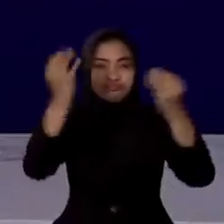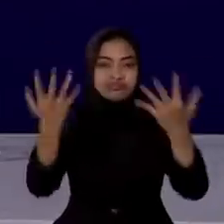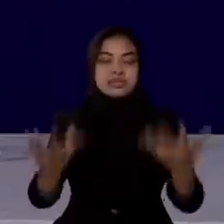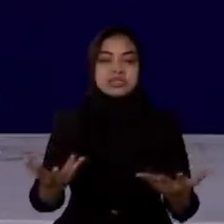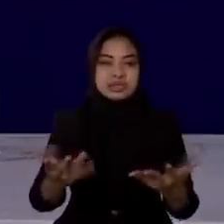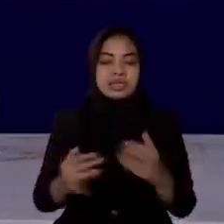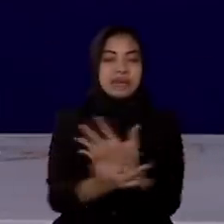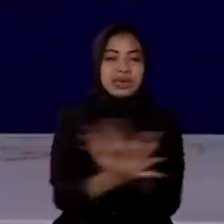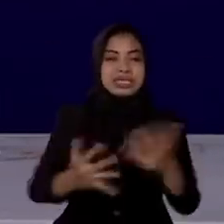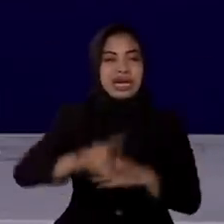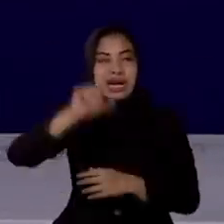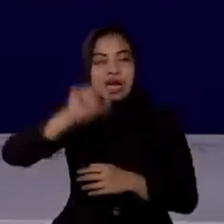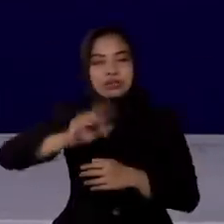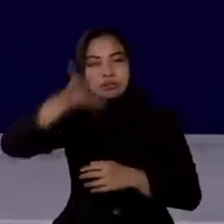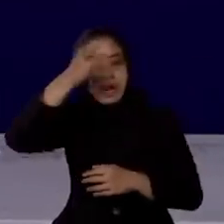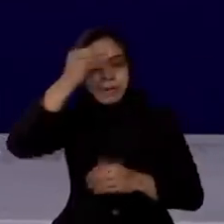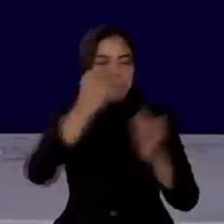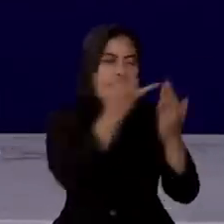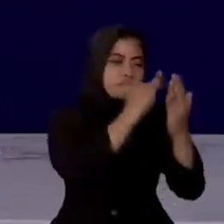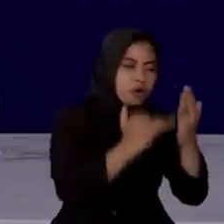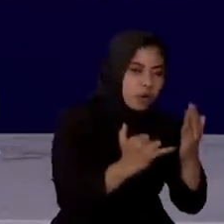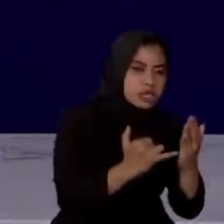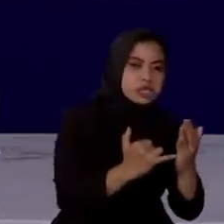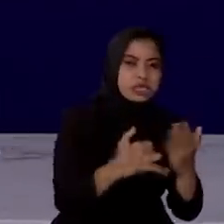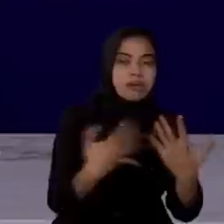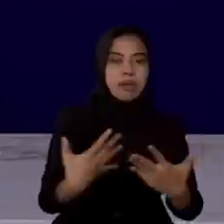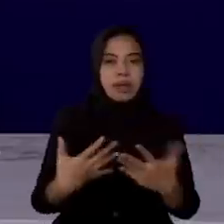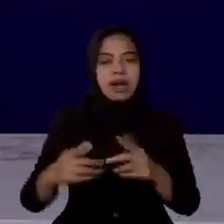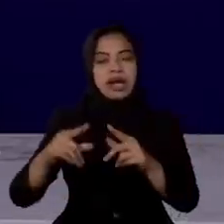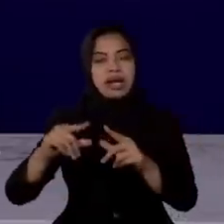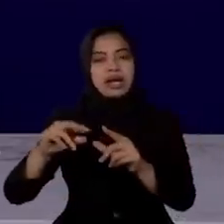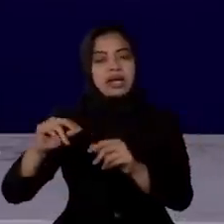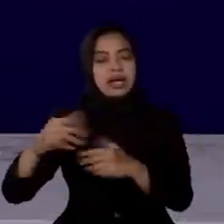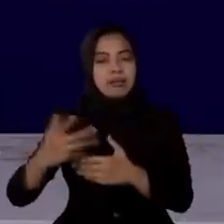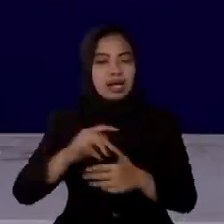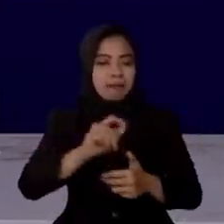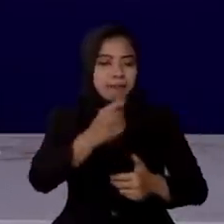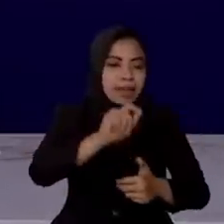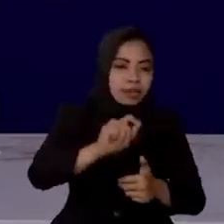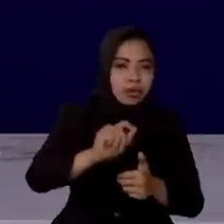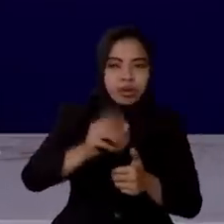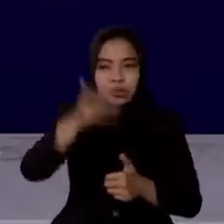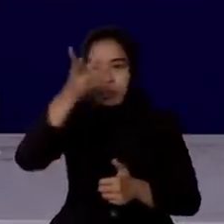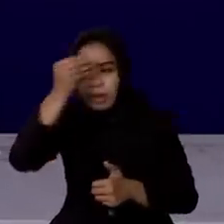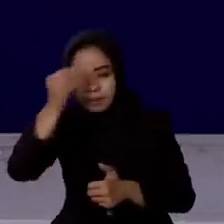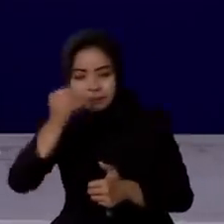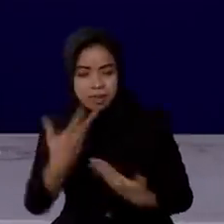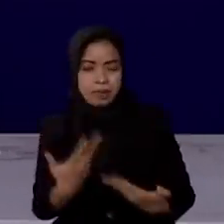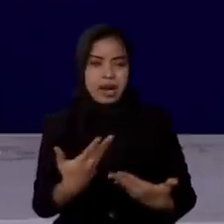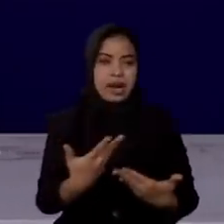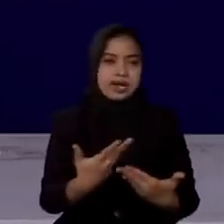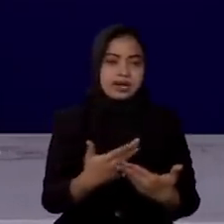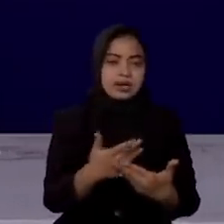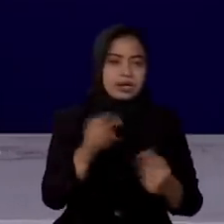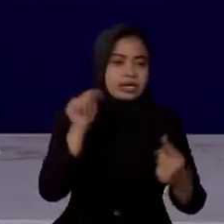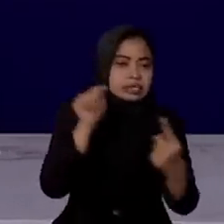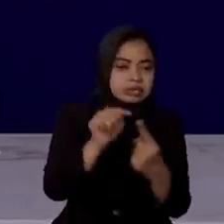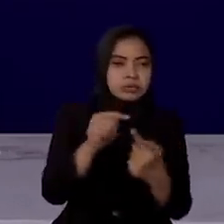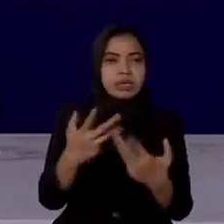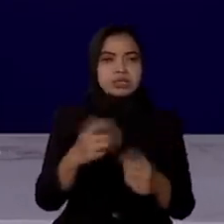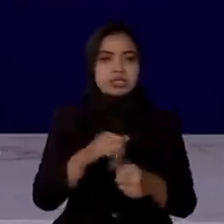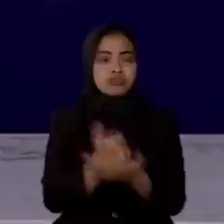itu, masyarakat harus mengevaluasi kredibilitas informasi yang diterima serta merujuk informasi